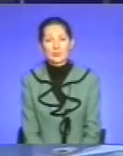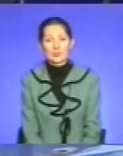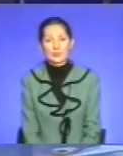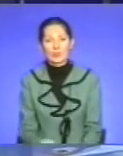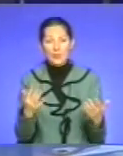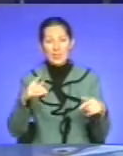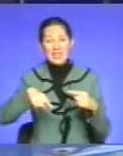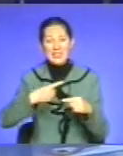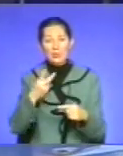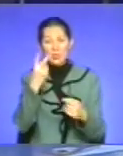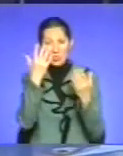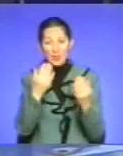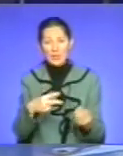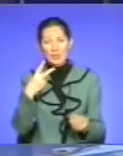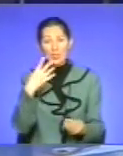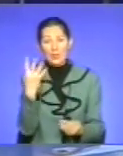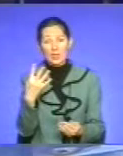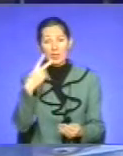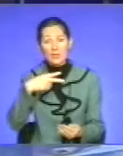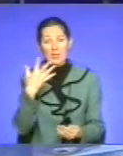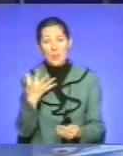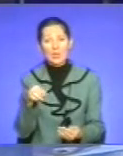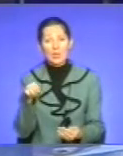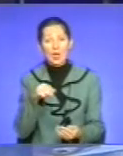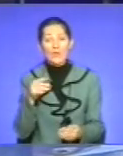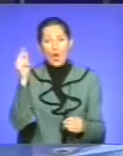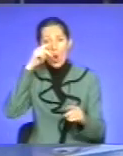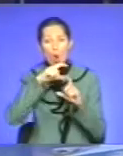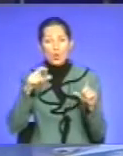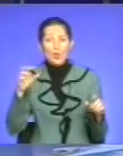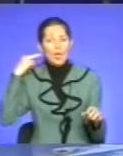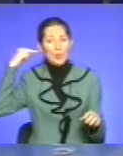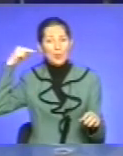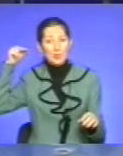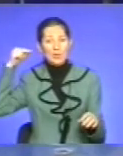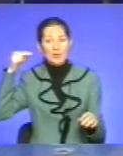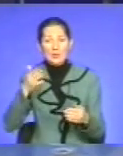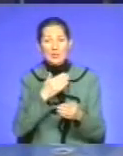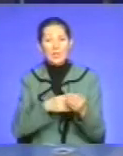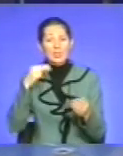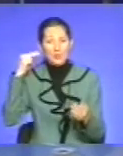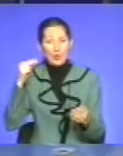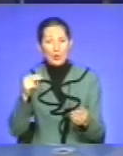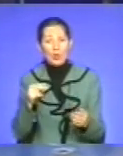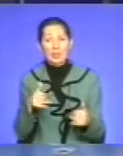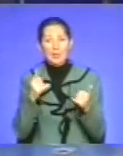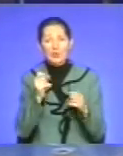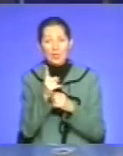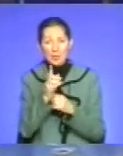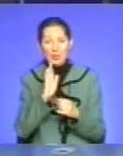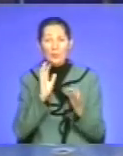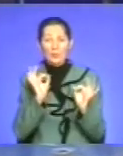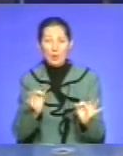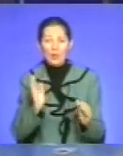Вже у наступні два дні, 24 і 25 травня, у школах прозвонить останній дзвінок. Для 11-класників він справді